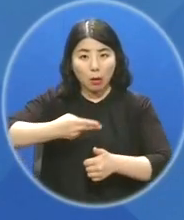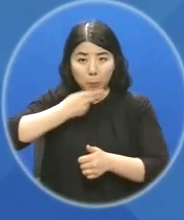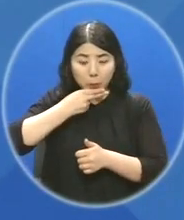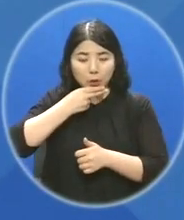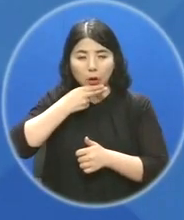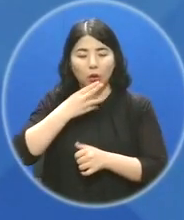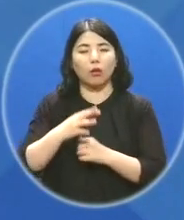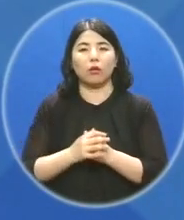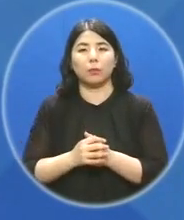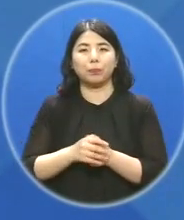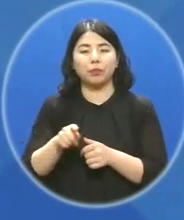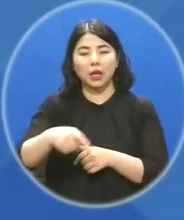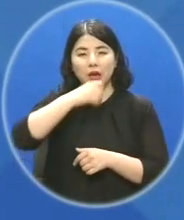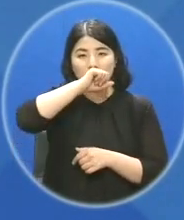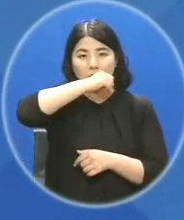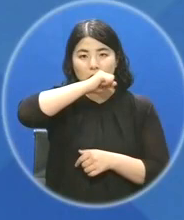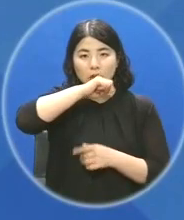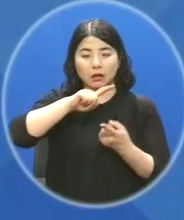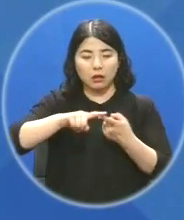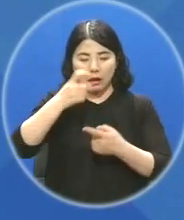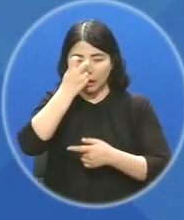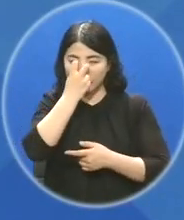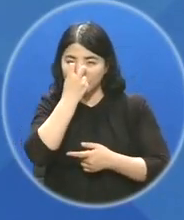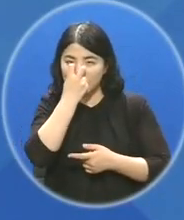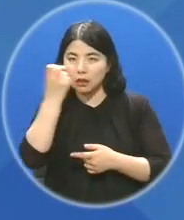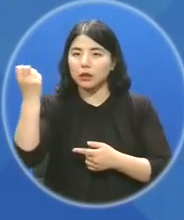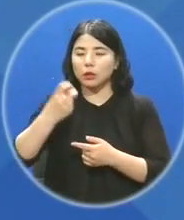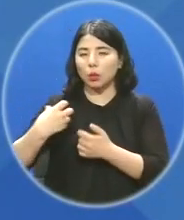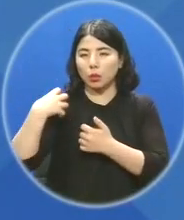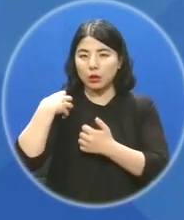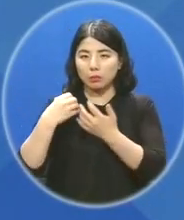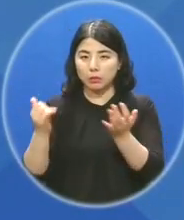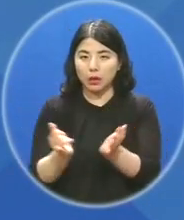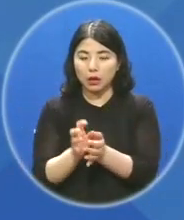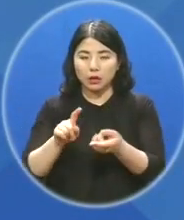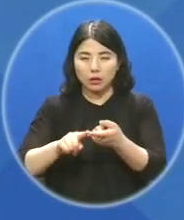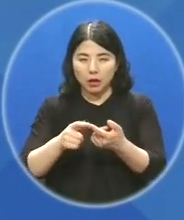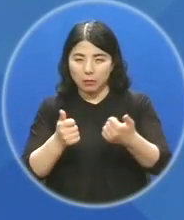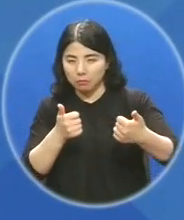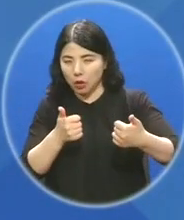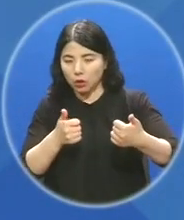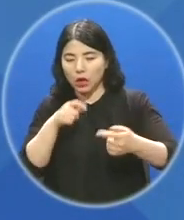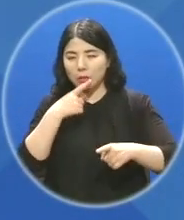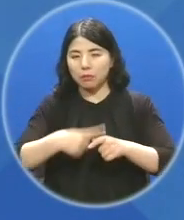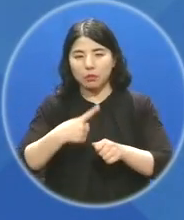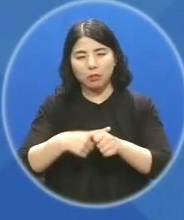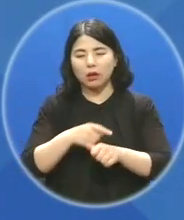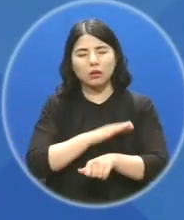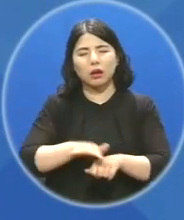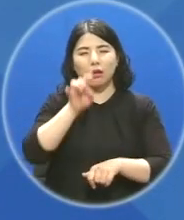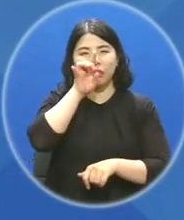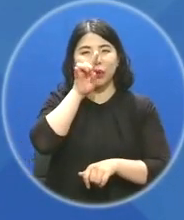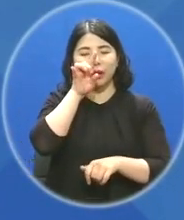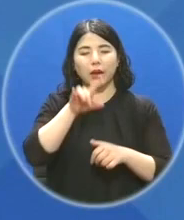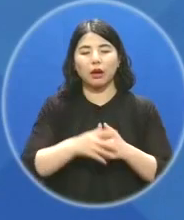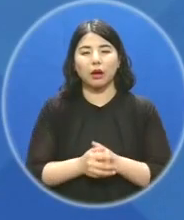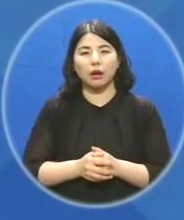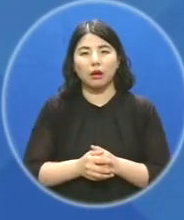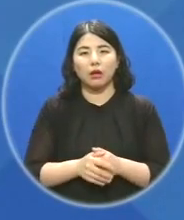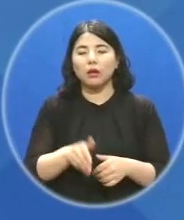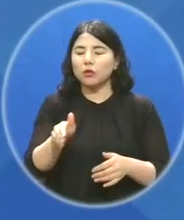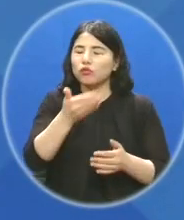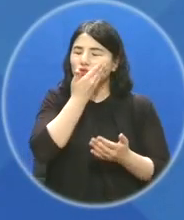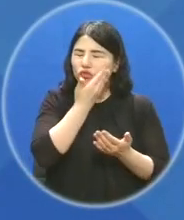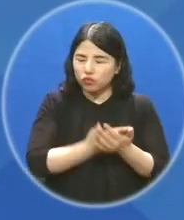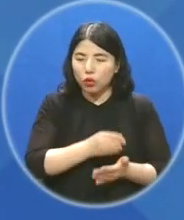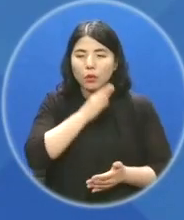그 예산에 대한 감시, 집행부에 대한 견제, 비판 이게 잘 작동이 안 되는 겁니다. 그러니까 굉장히